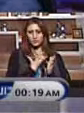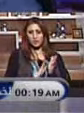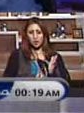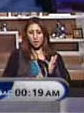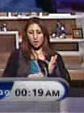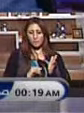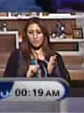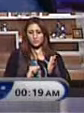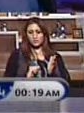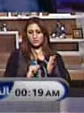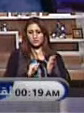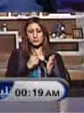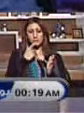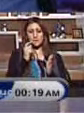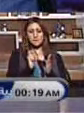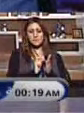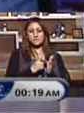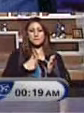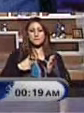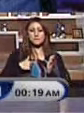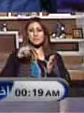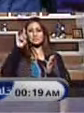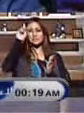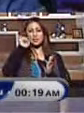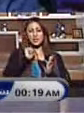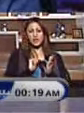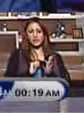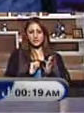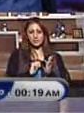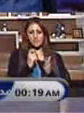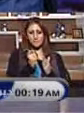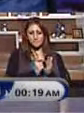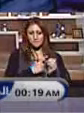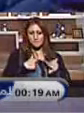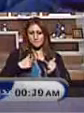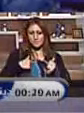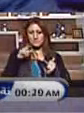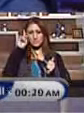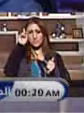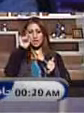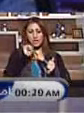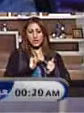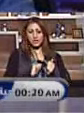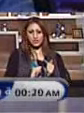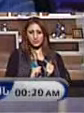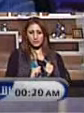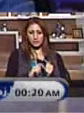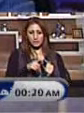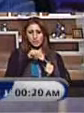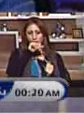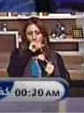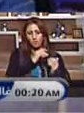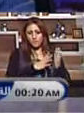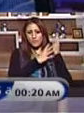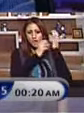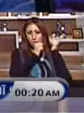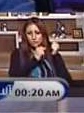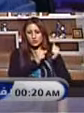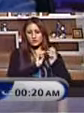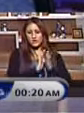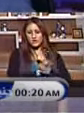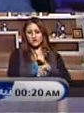الرحيم اكتب باسمك اللهم قال اكتب يا علي بسمك اللهم هذا ما عاهد عليه محمد رسول الله